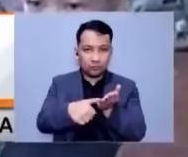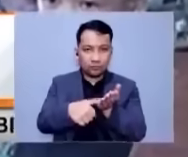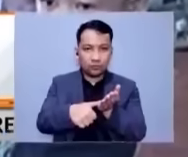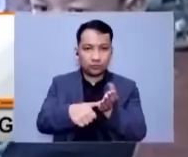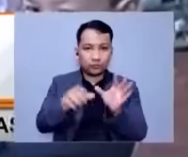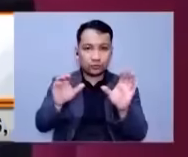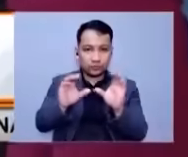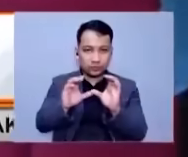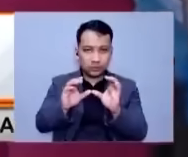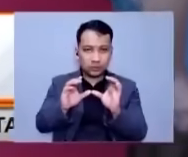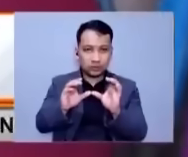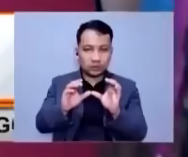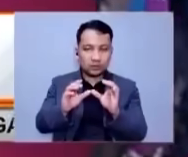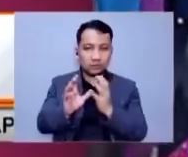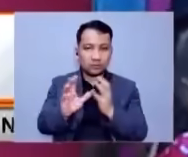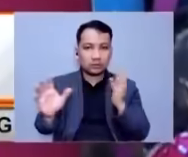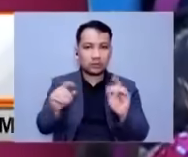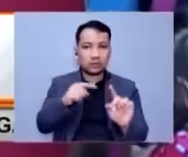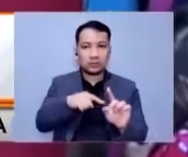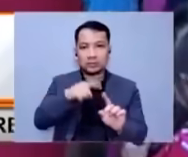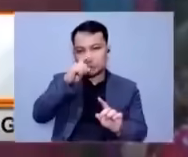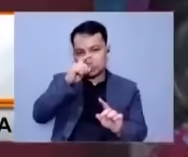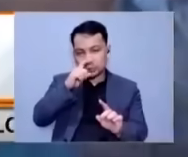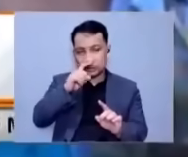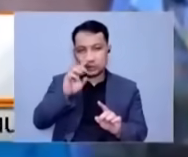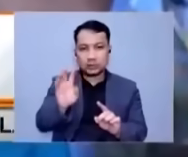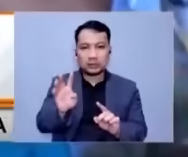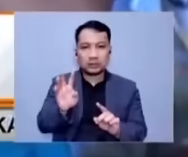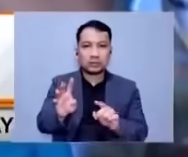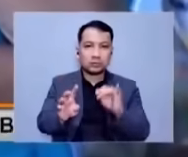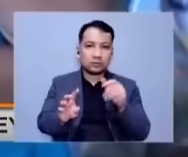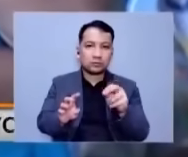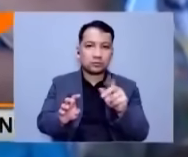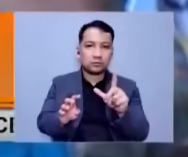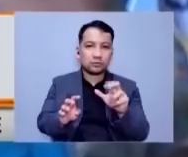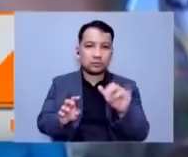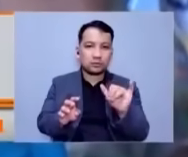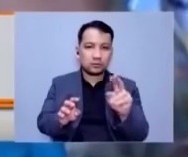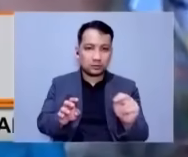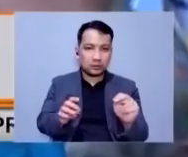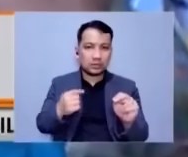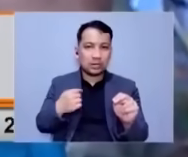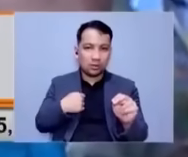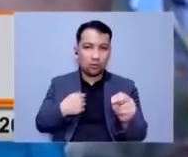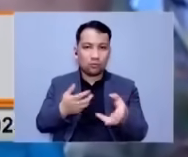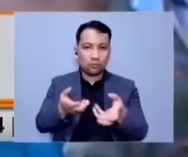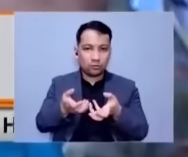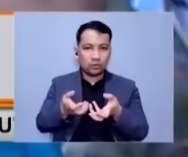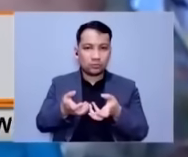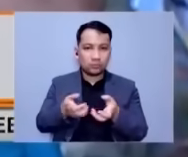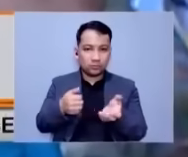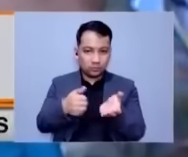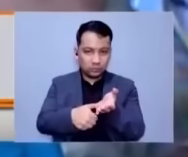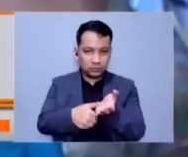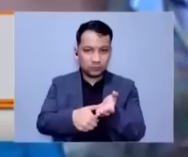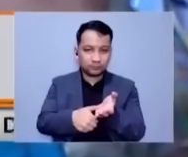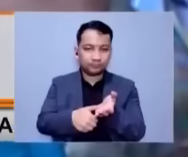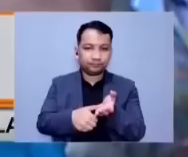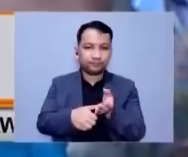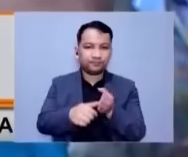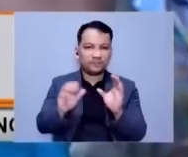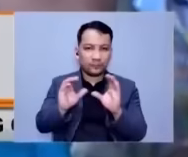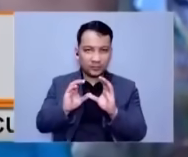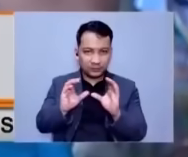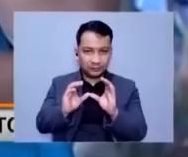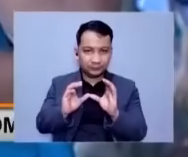dahilan kaya pumila ang 40 anyos sa si Jonaline. Gusto kong may voter certification kasi pag pumunta kami